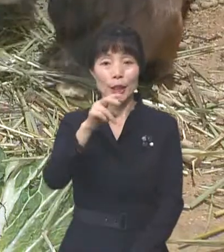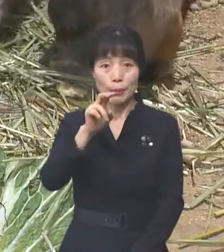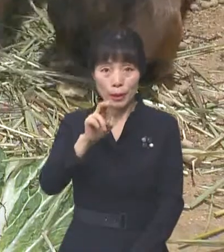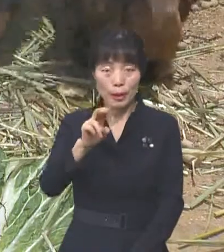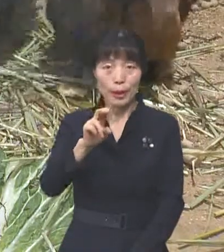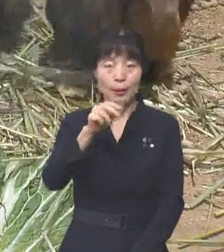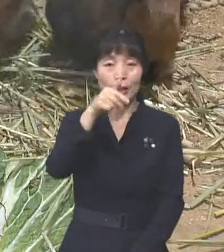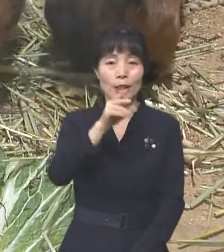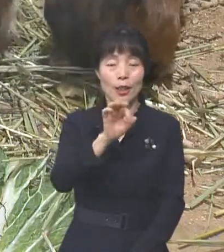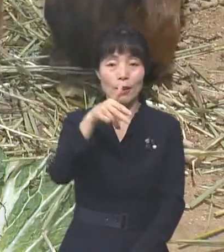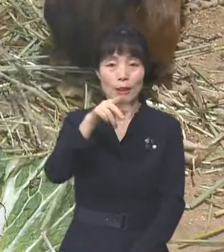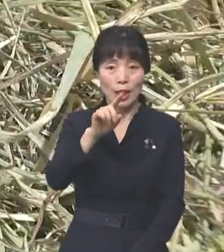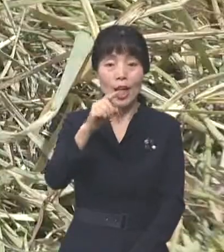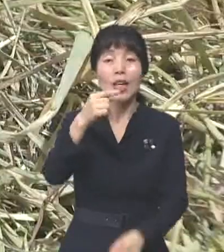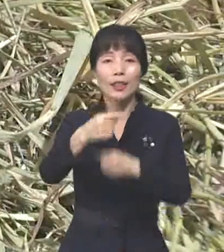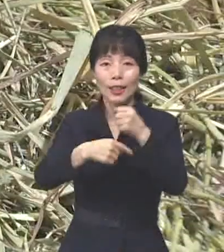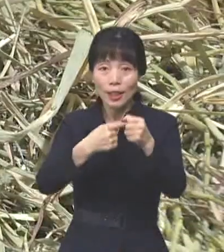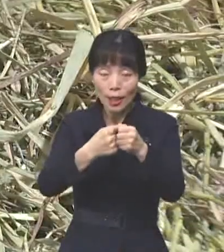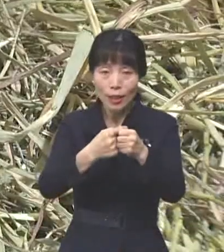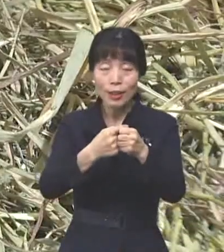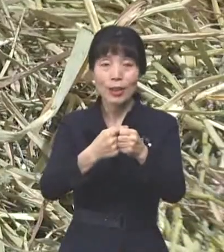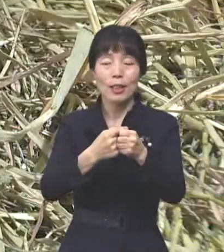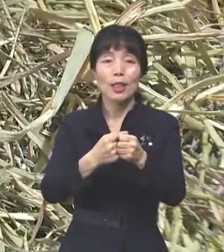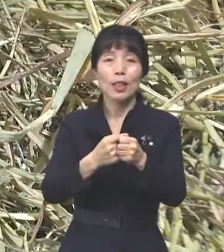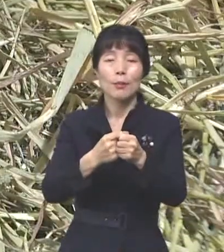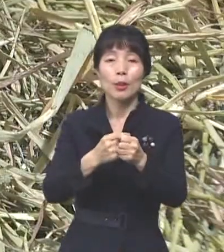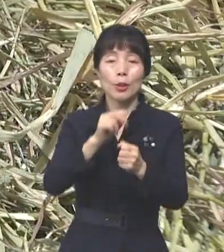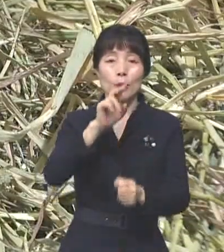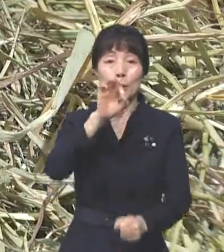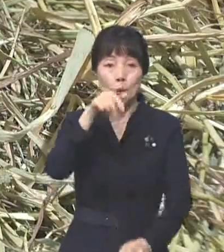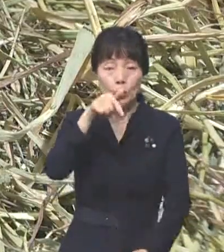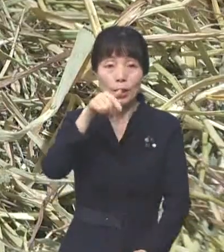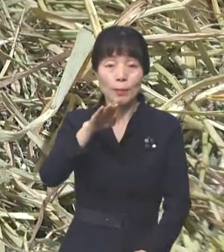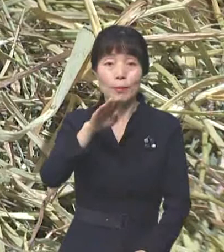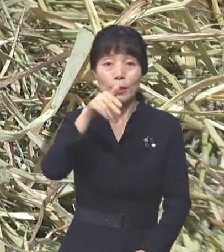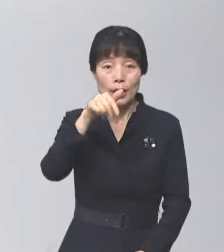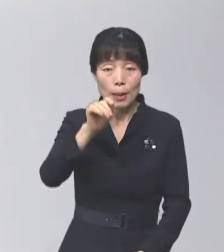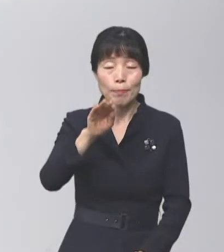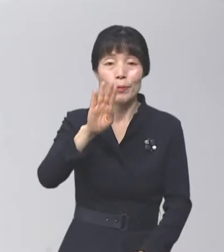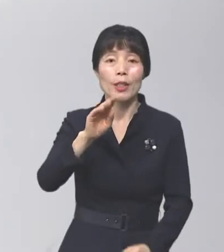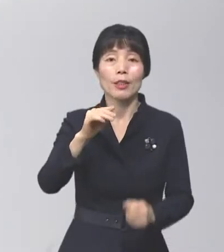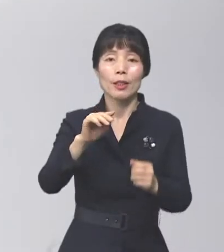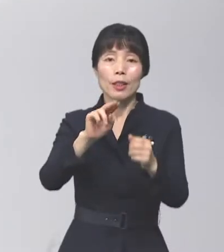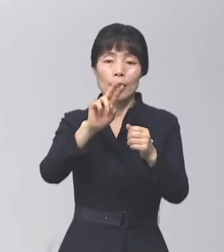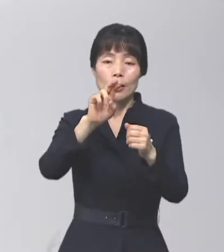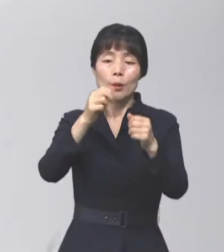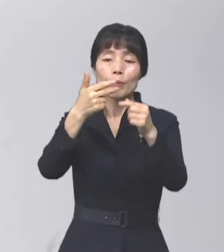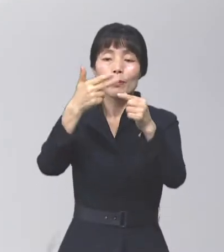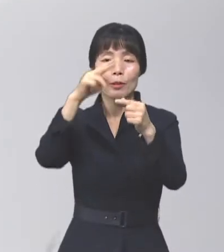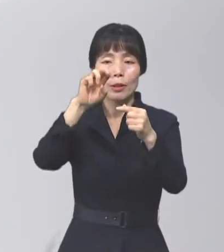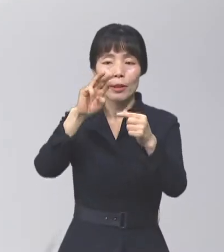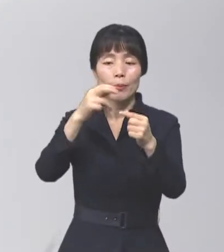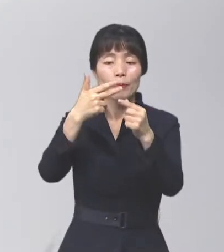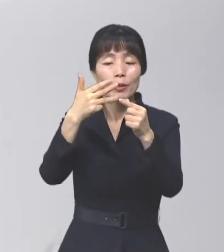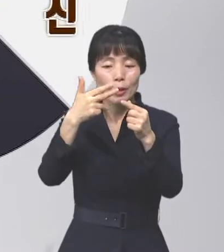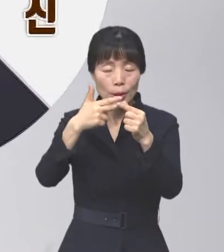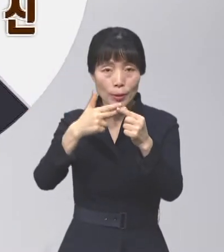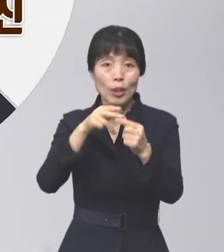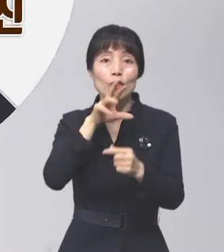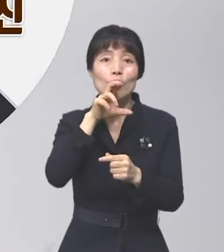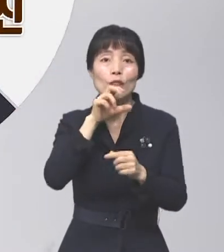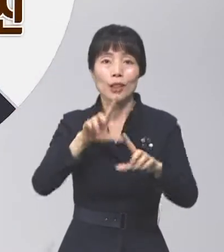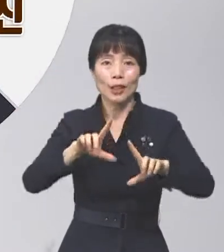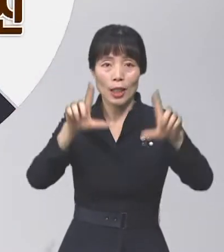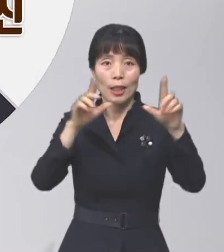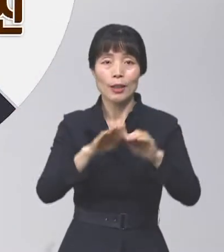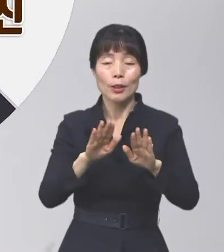2020년 경자년은 육식갑자의 37번째 해로 쥐의 해입니다. 쥐는 12지의 첫 자리로, 특히